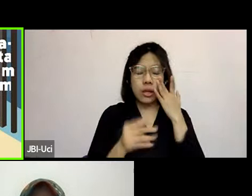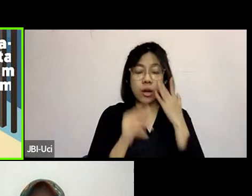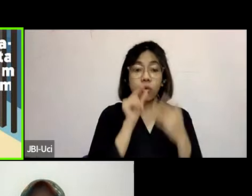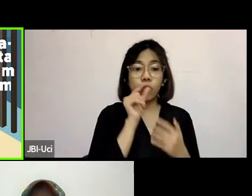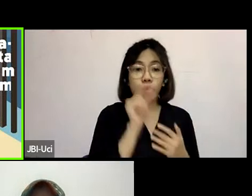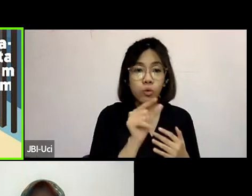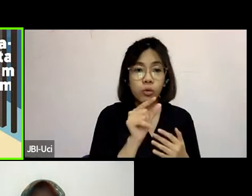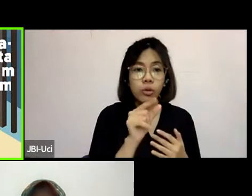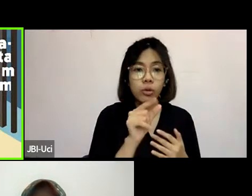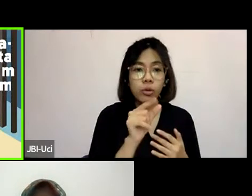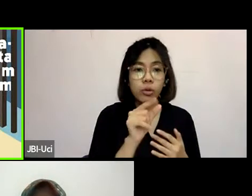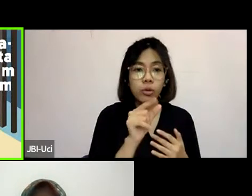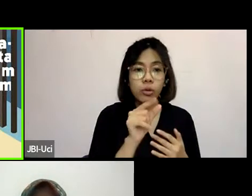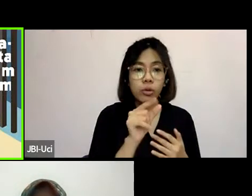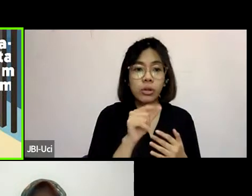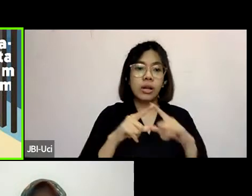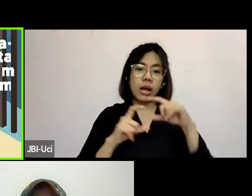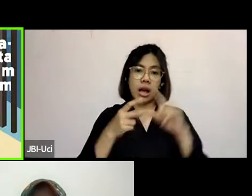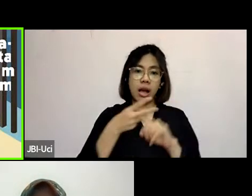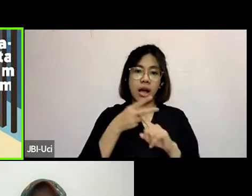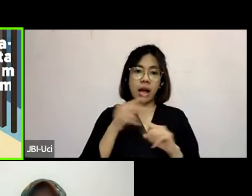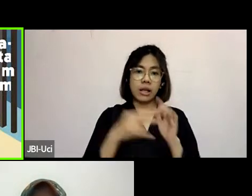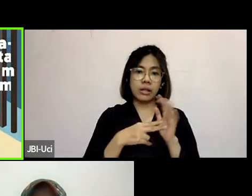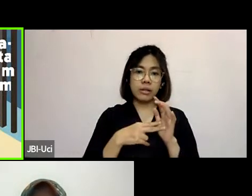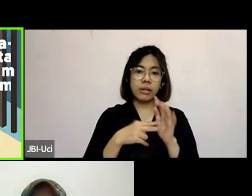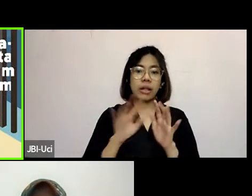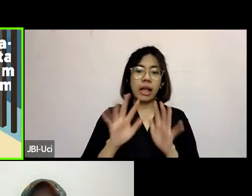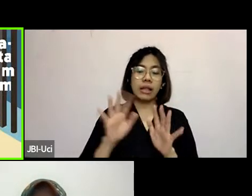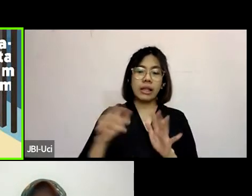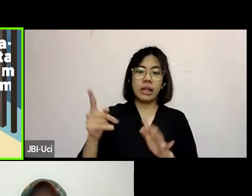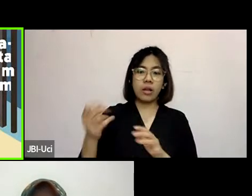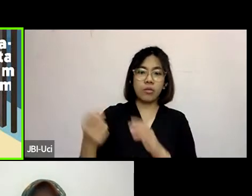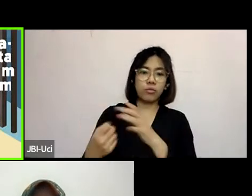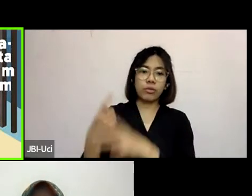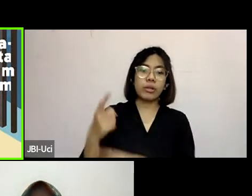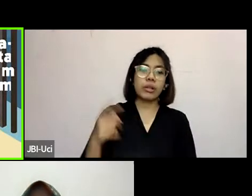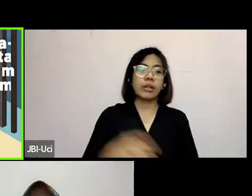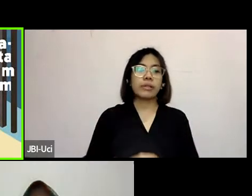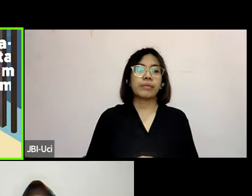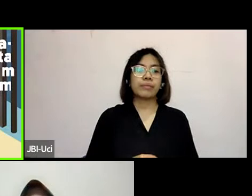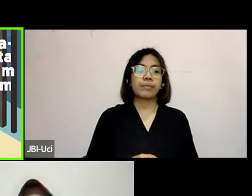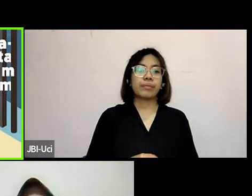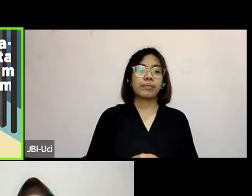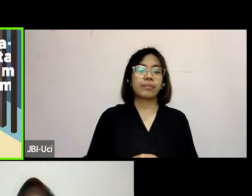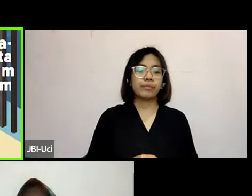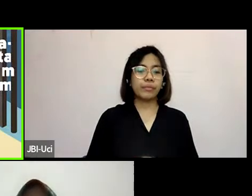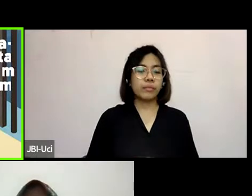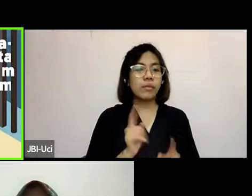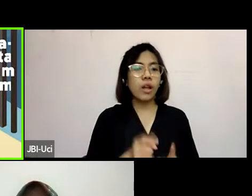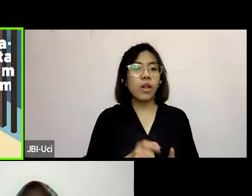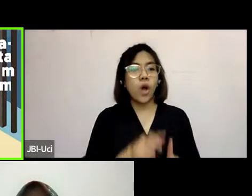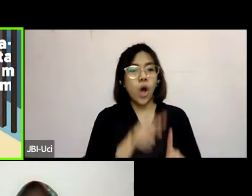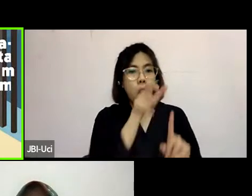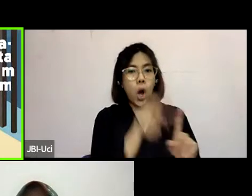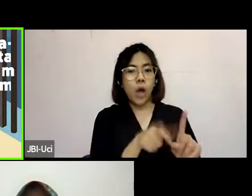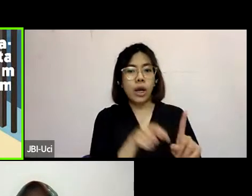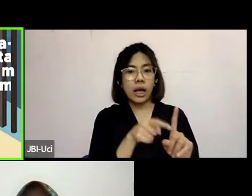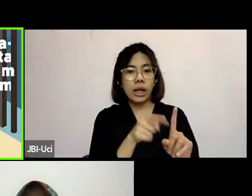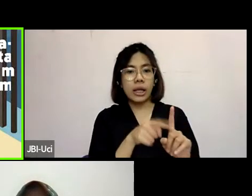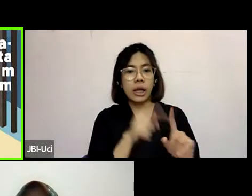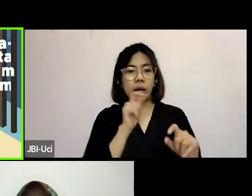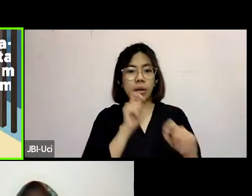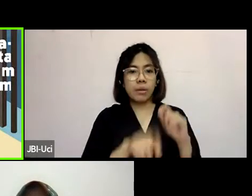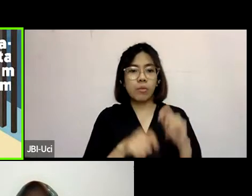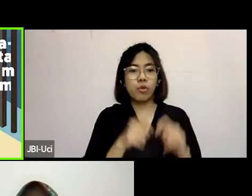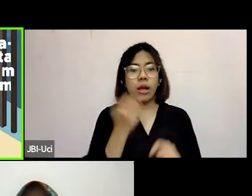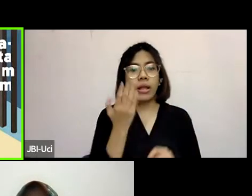Mbak Astin saya akan kasih ngebahas nanti bagaimana menghukum atau mengadili pengadil ipara pembuat bahasa yang